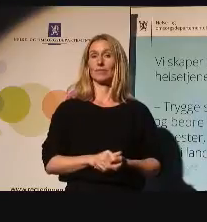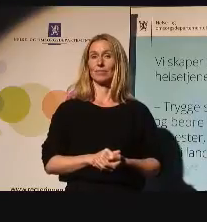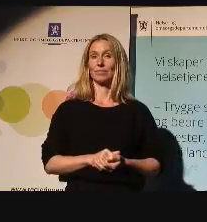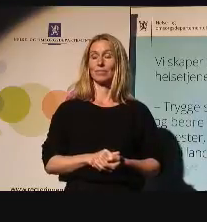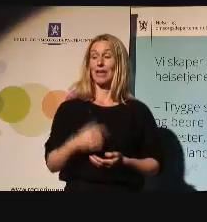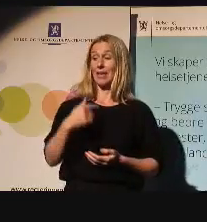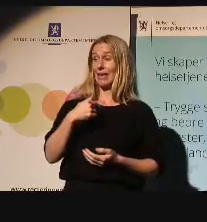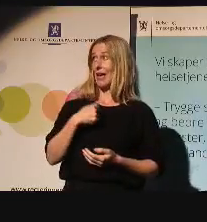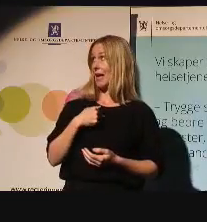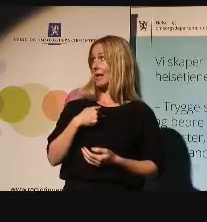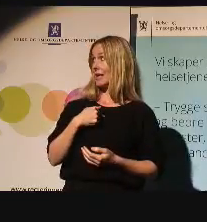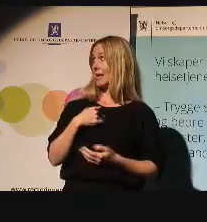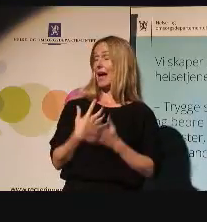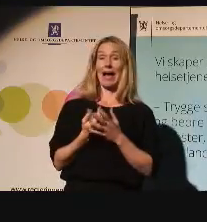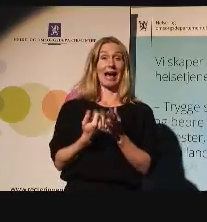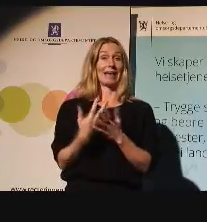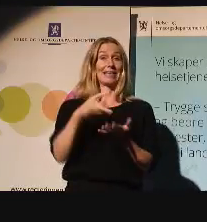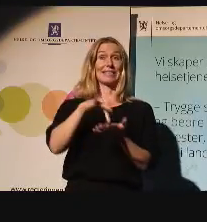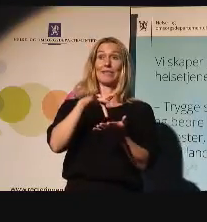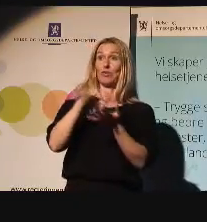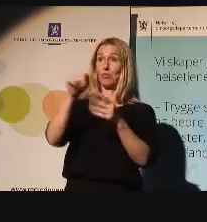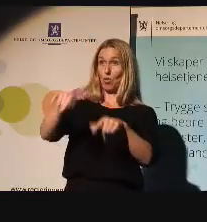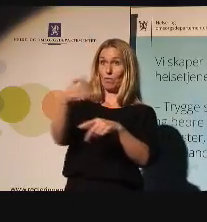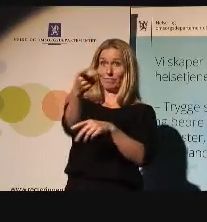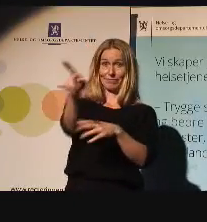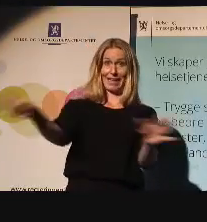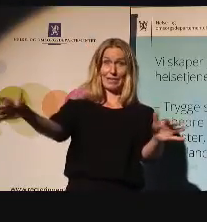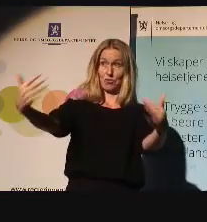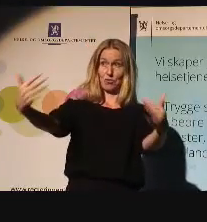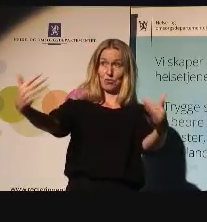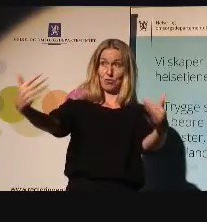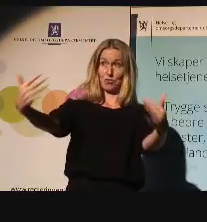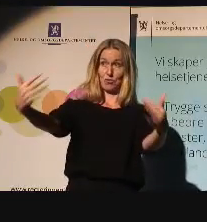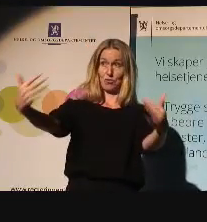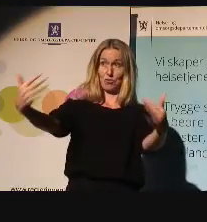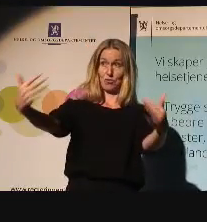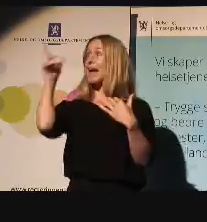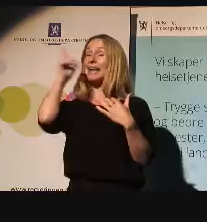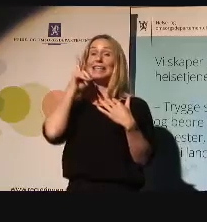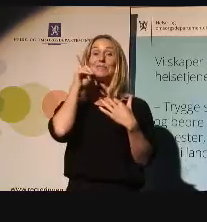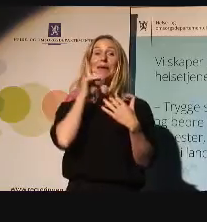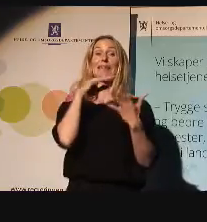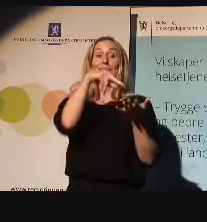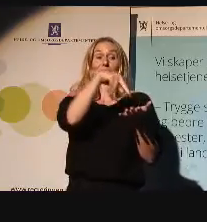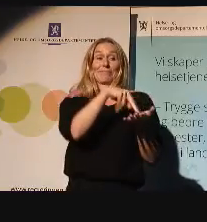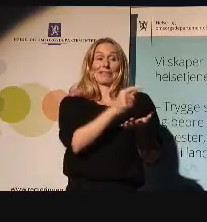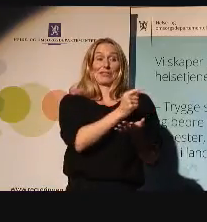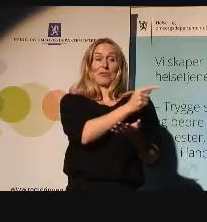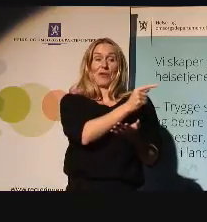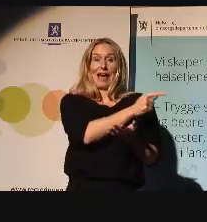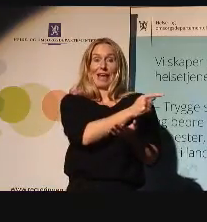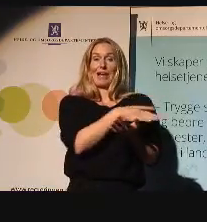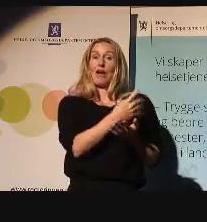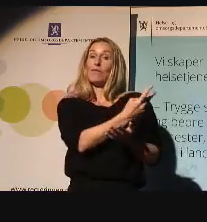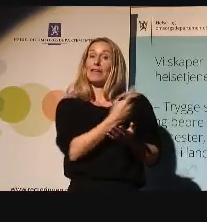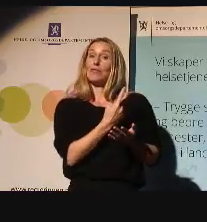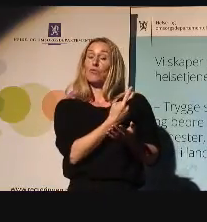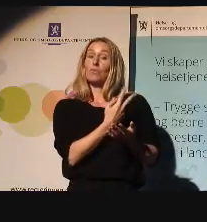Jeg I sentrum for deres oppmerksomhet nå. Lisbeth står der borte. Vi begge